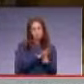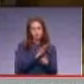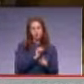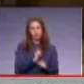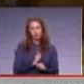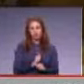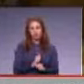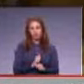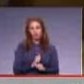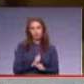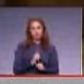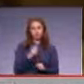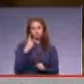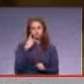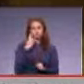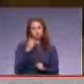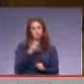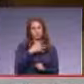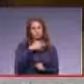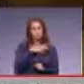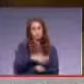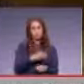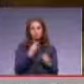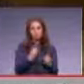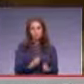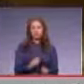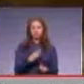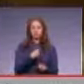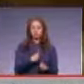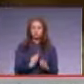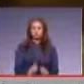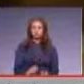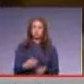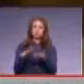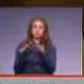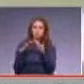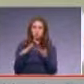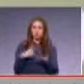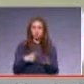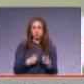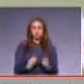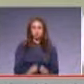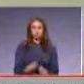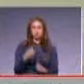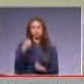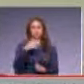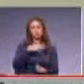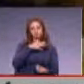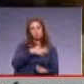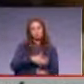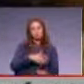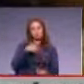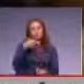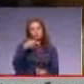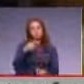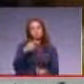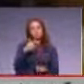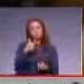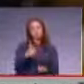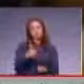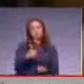القوه. شايفين المثل الجميل الحلو ده، المثل الجميل الحلو ده، يعني ده